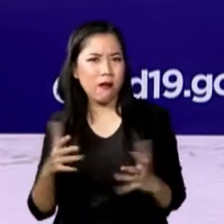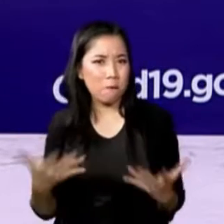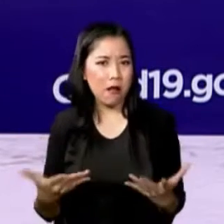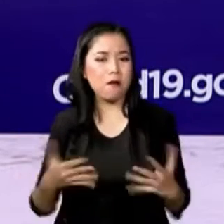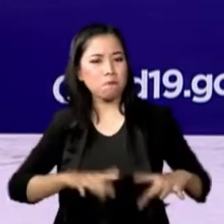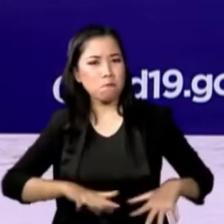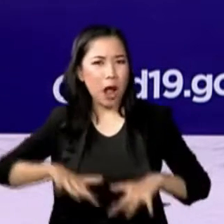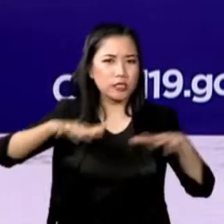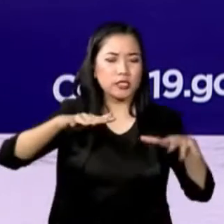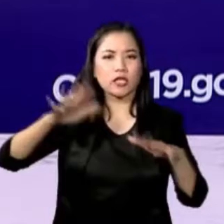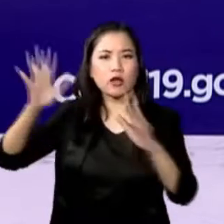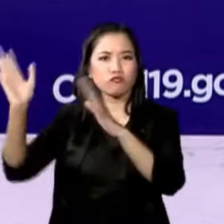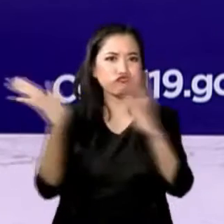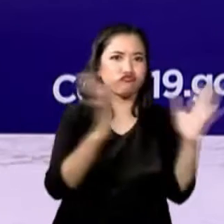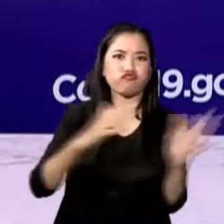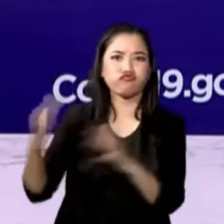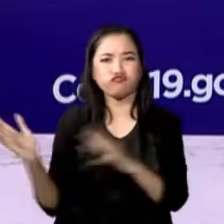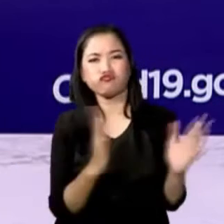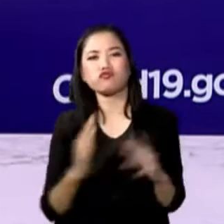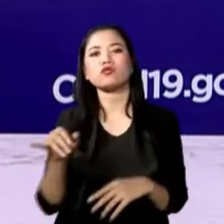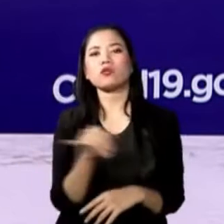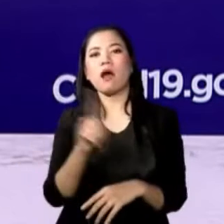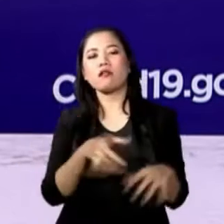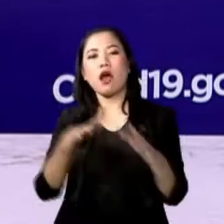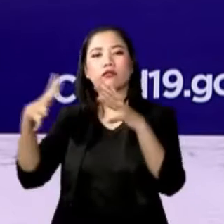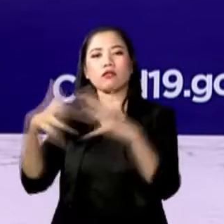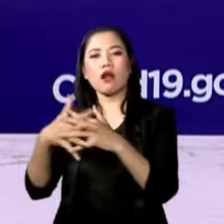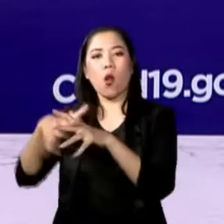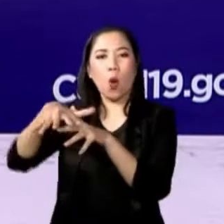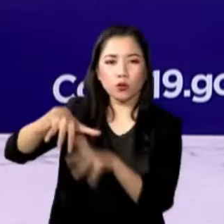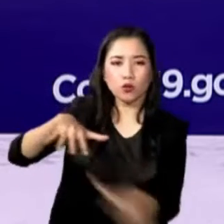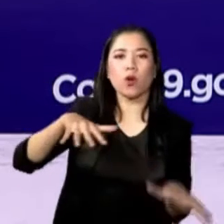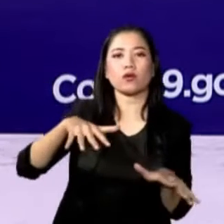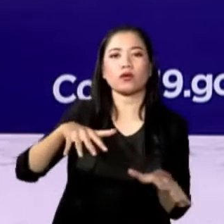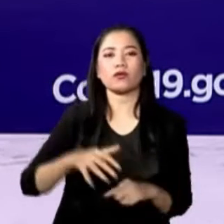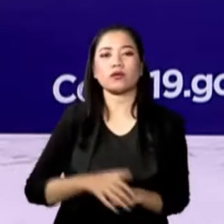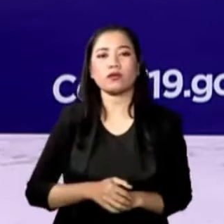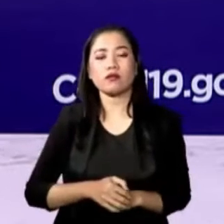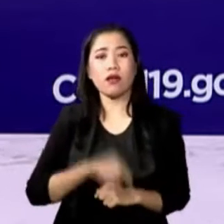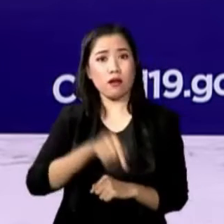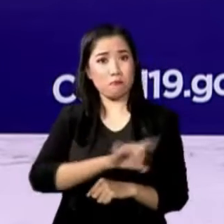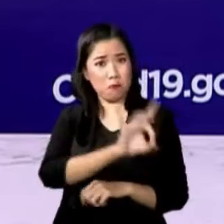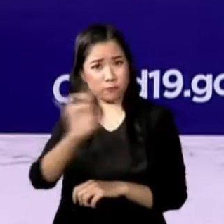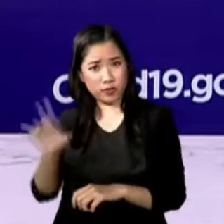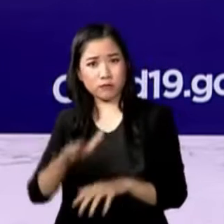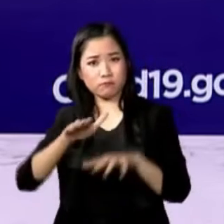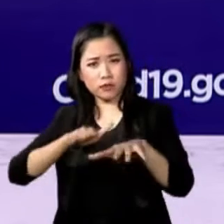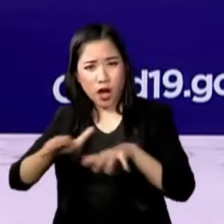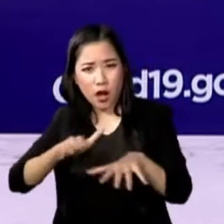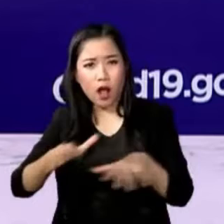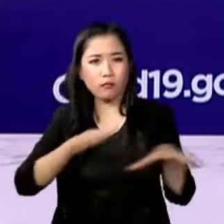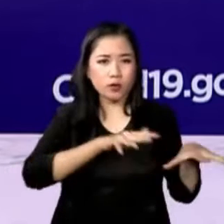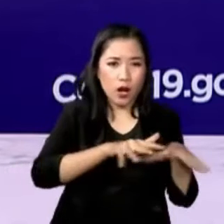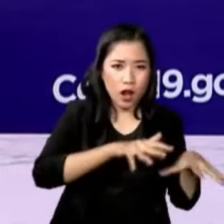banjir, angin ribut, dan longsor. Dari sekian banyak bencana alam,